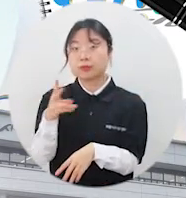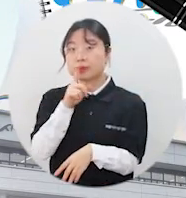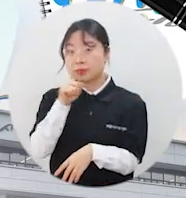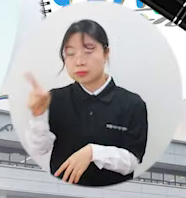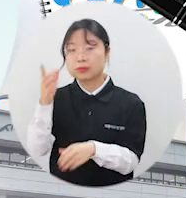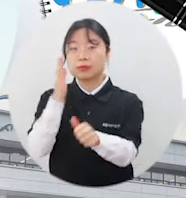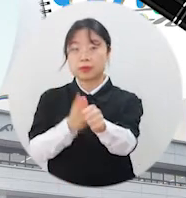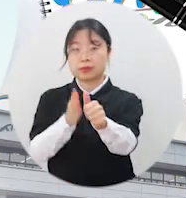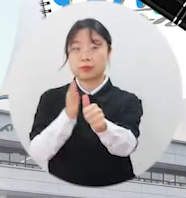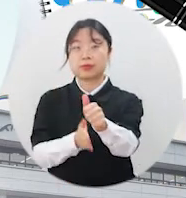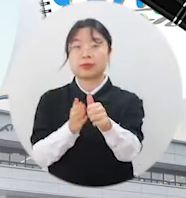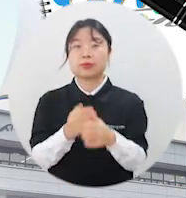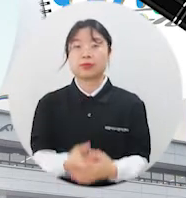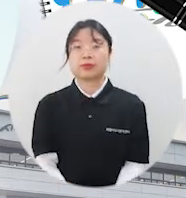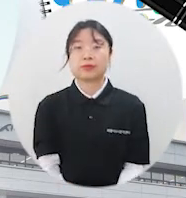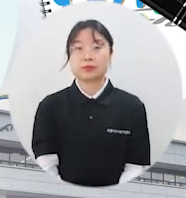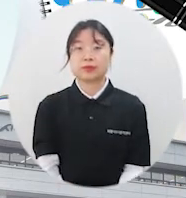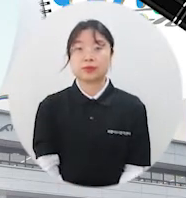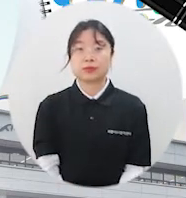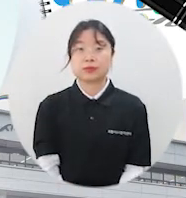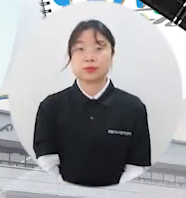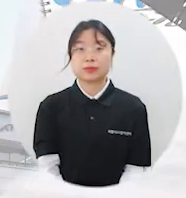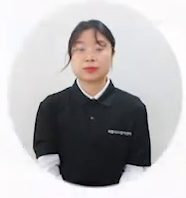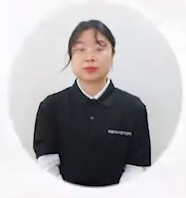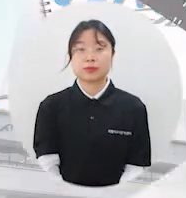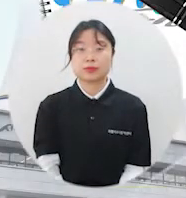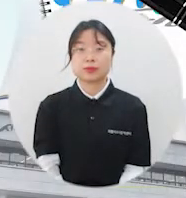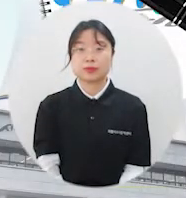의왕시 육아종합지원센터로 연락바랍니다.